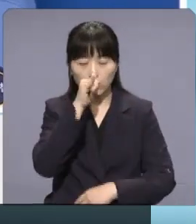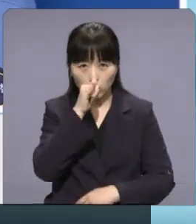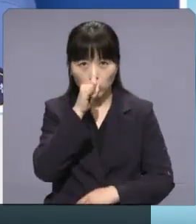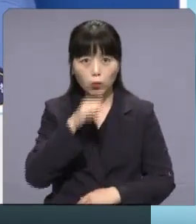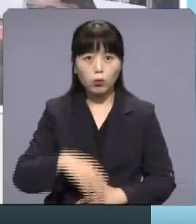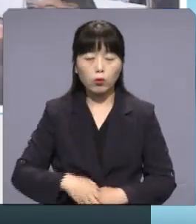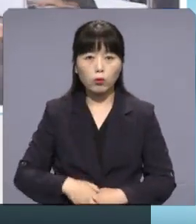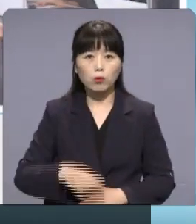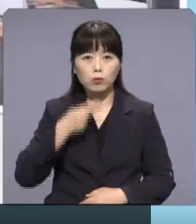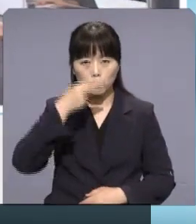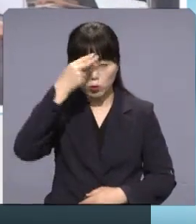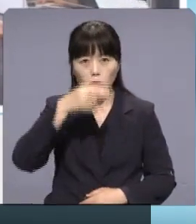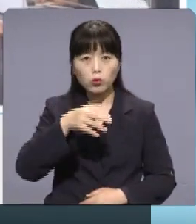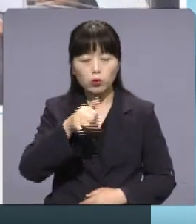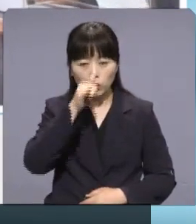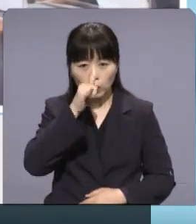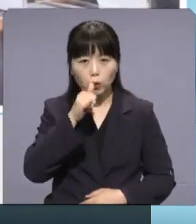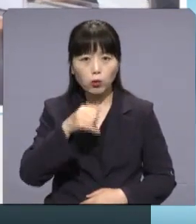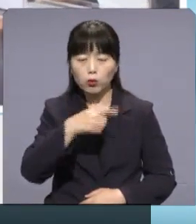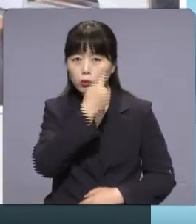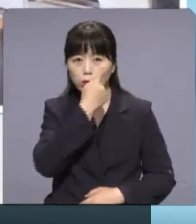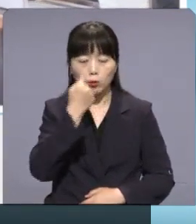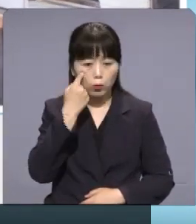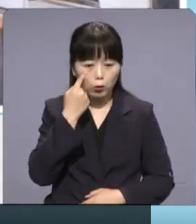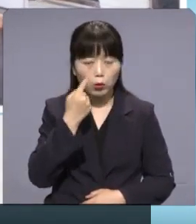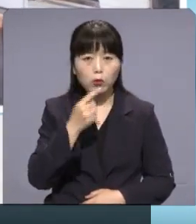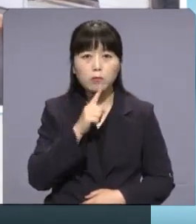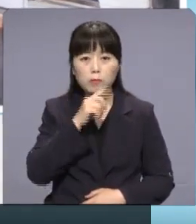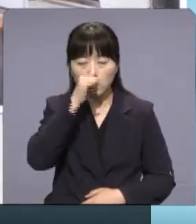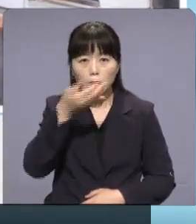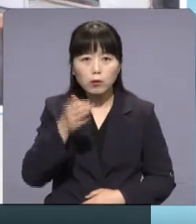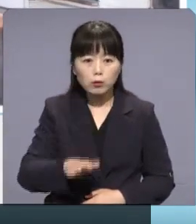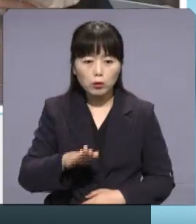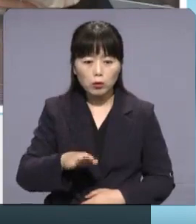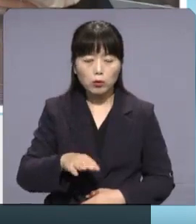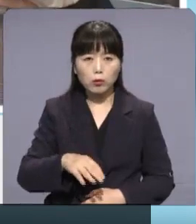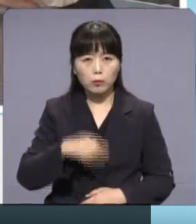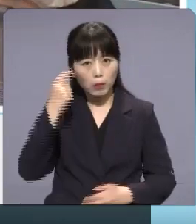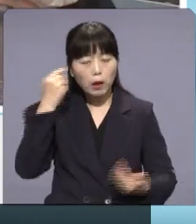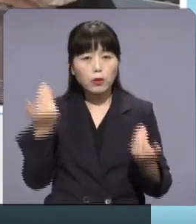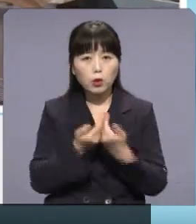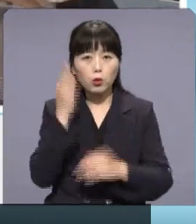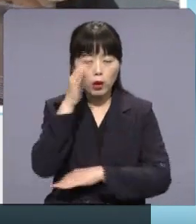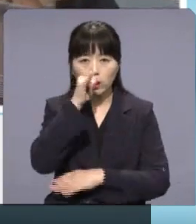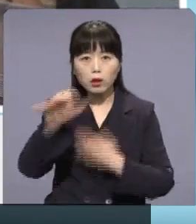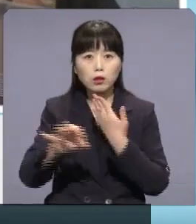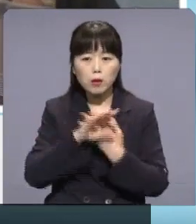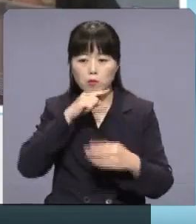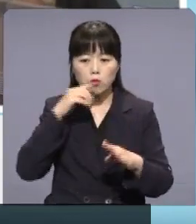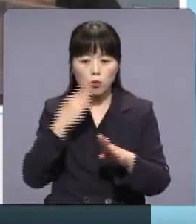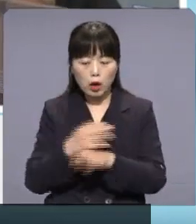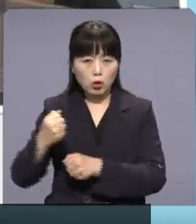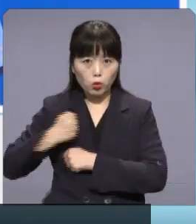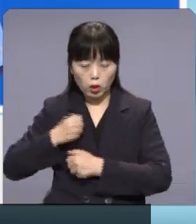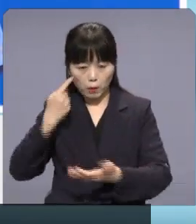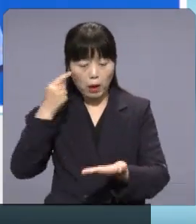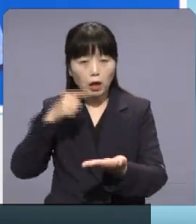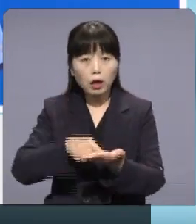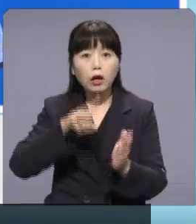얘기도 나오고 있고요. 네, 그걸 뭐 증거라고 지금 얘기하고 있는 상황인데요. 역으로 얘기하면은 북한군한테 발견됐을 때